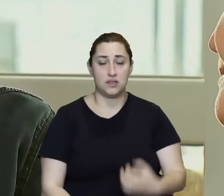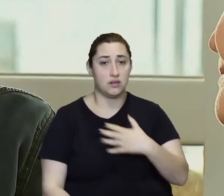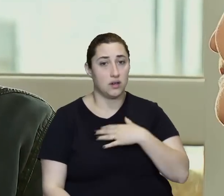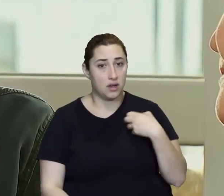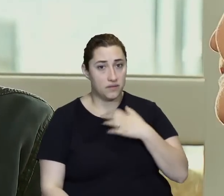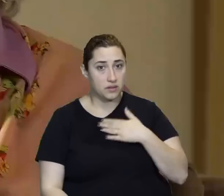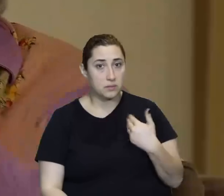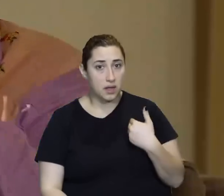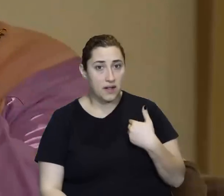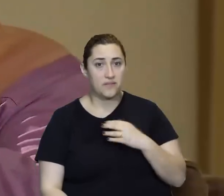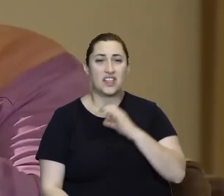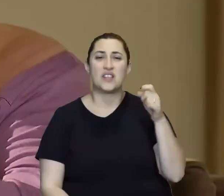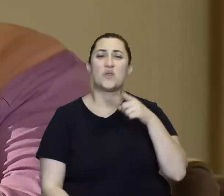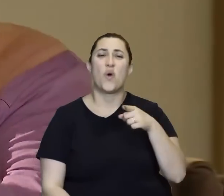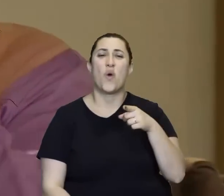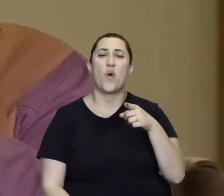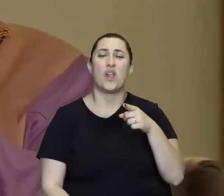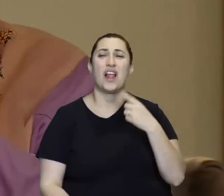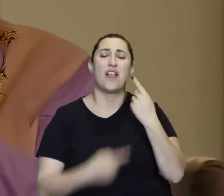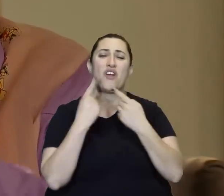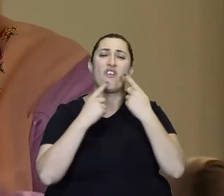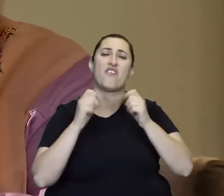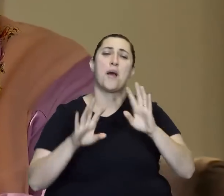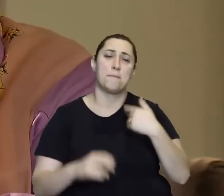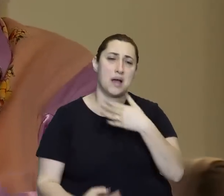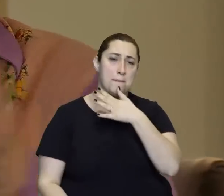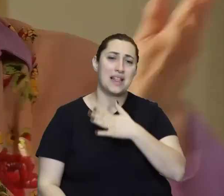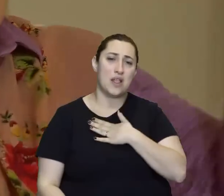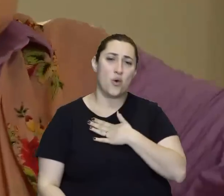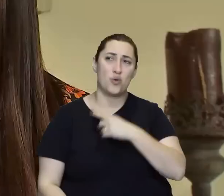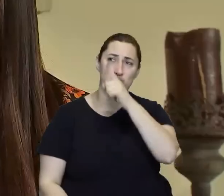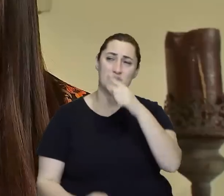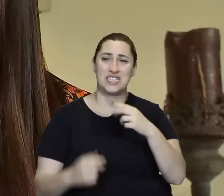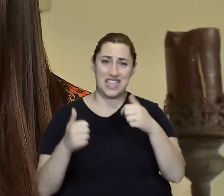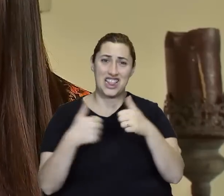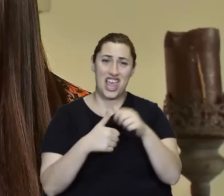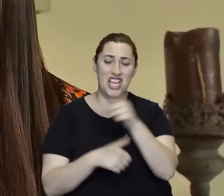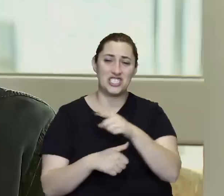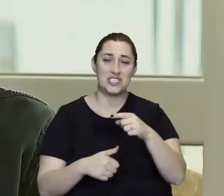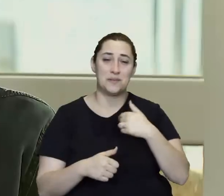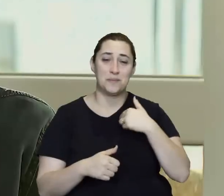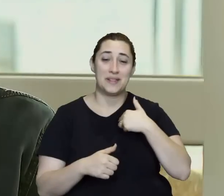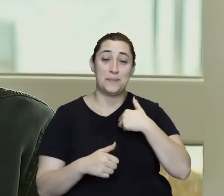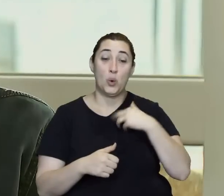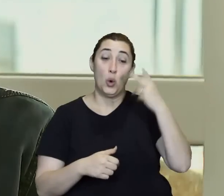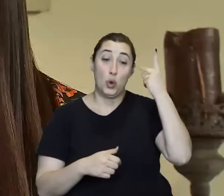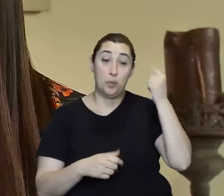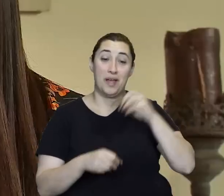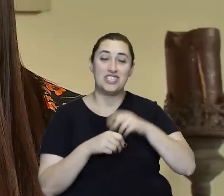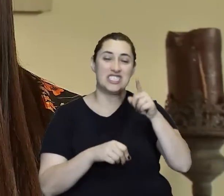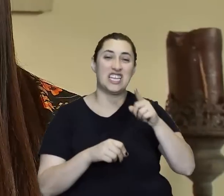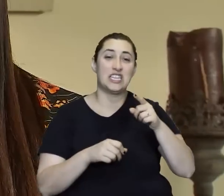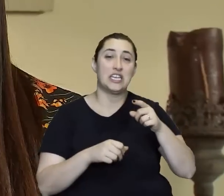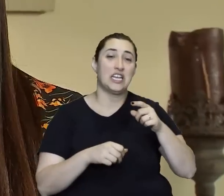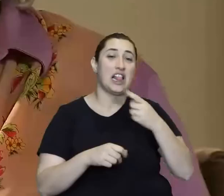Anacığım ben... Hiç öyle aslında, eveleyip geveleme. Biliyorum ben, bu mendebur kadın beni unutturmak için neler yapmıştır